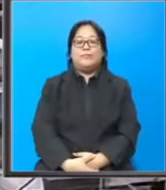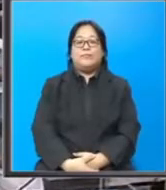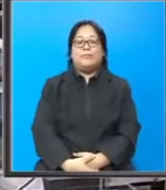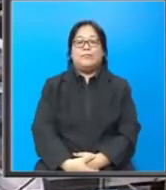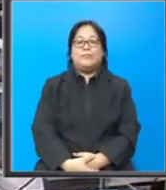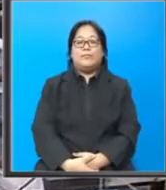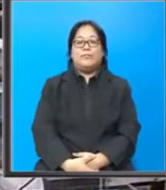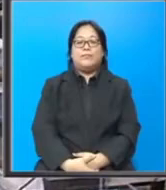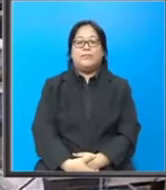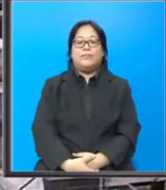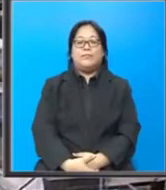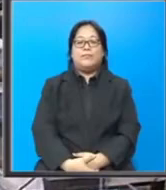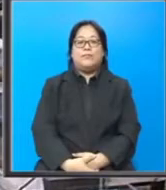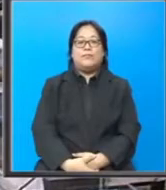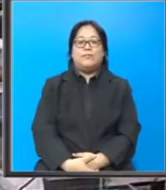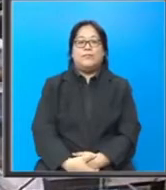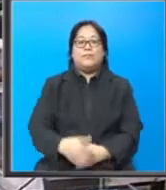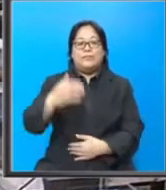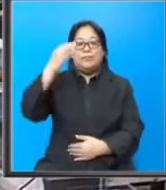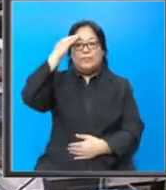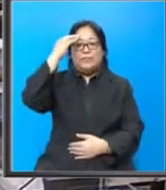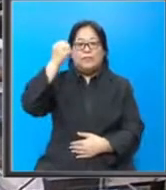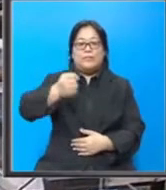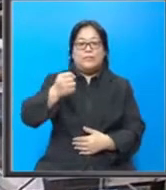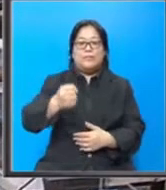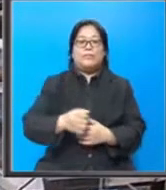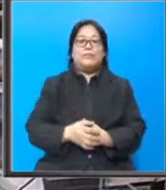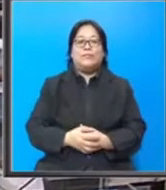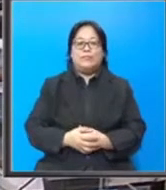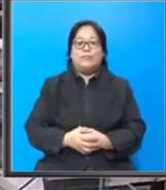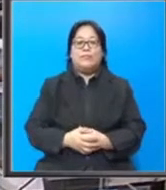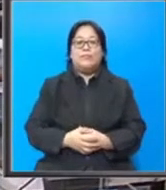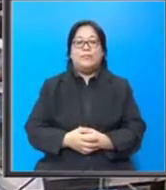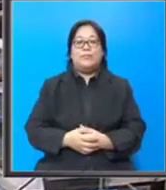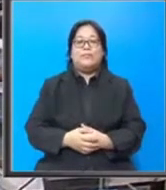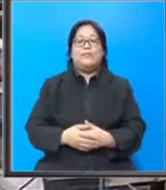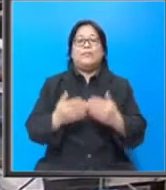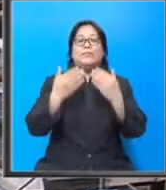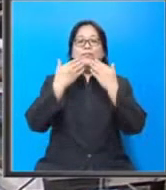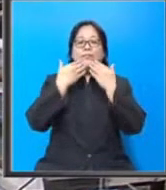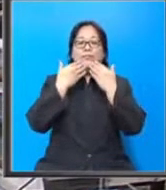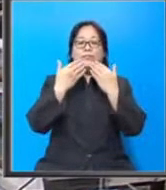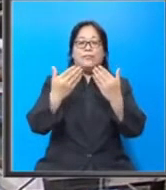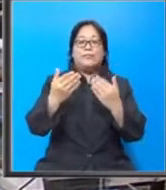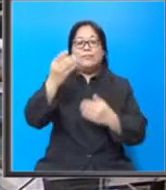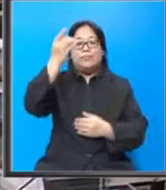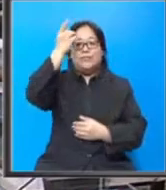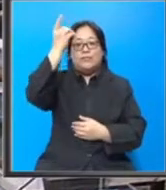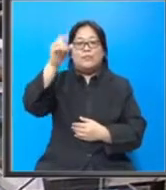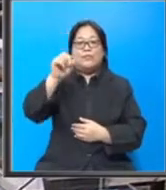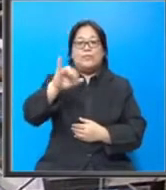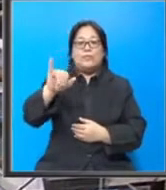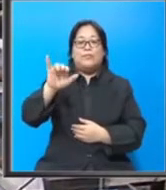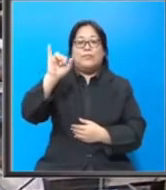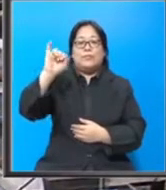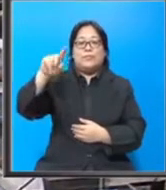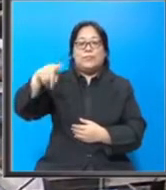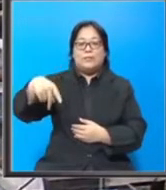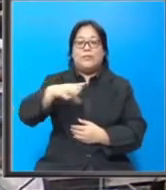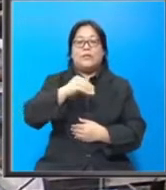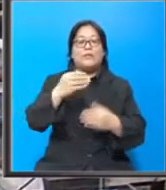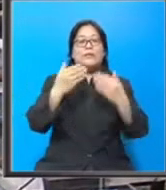hai ping Bismillahirohmanirohim Assalamualaikum warahmatullahi wabarakatuh semoga sih pakai taksi yang dibutuhkan dan juga